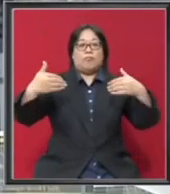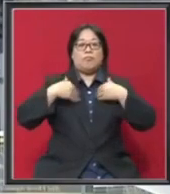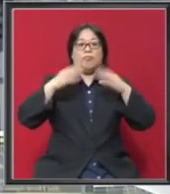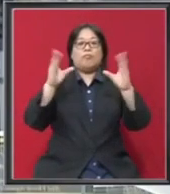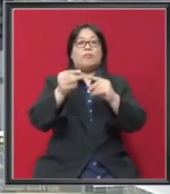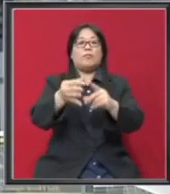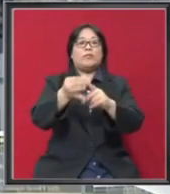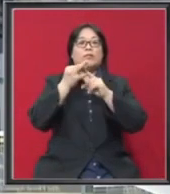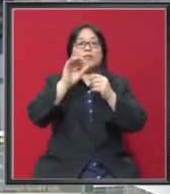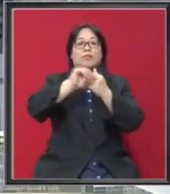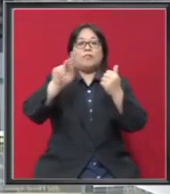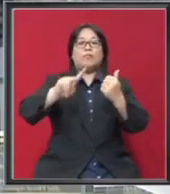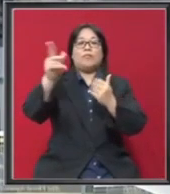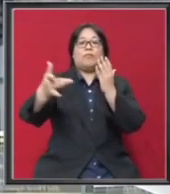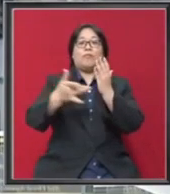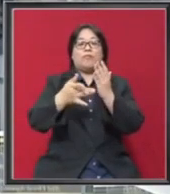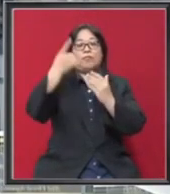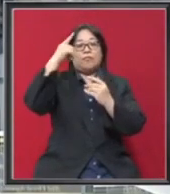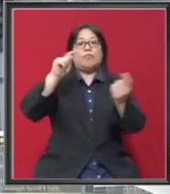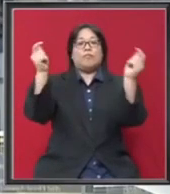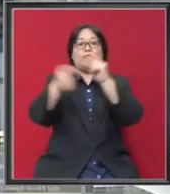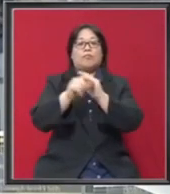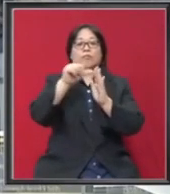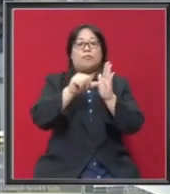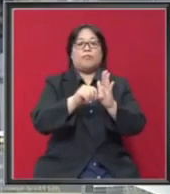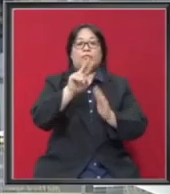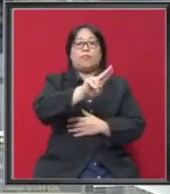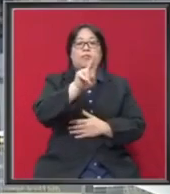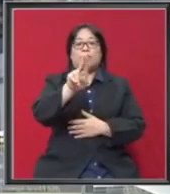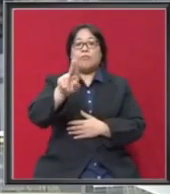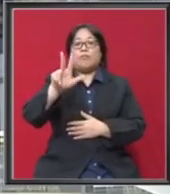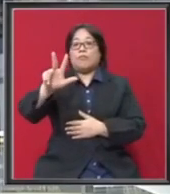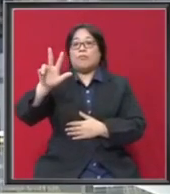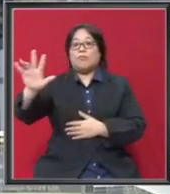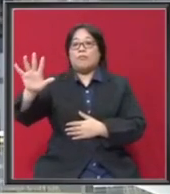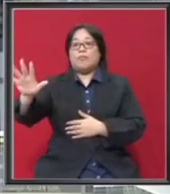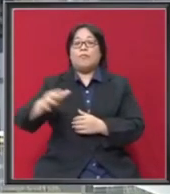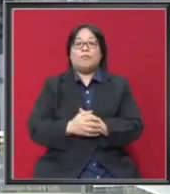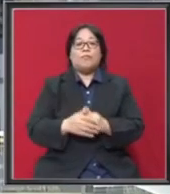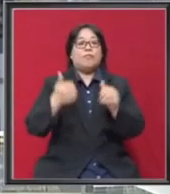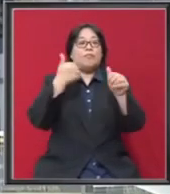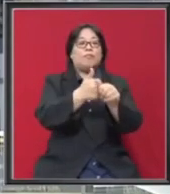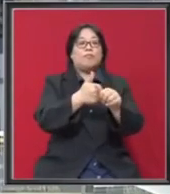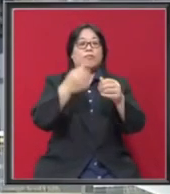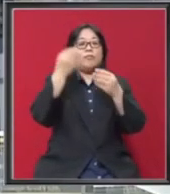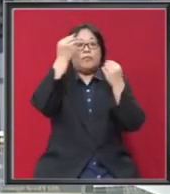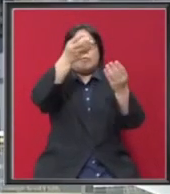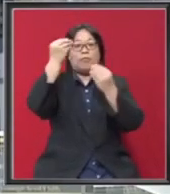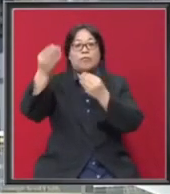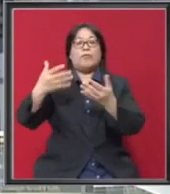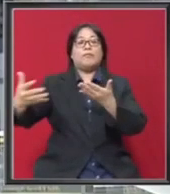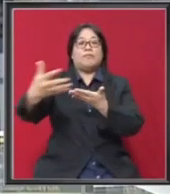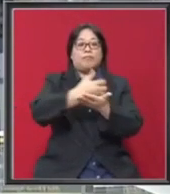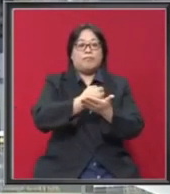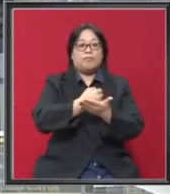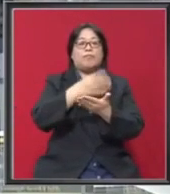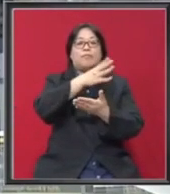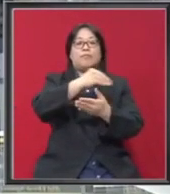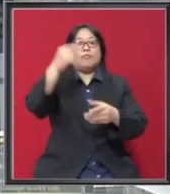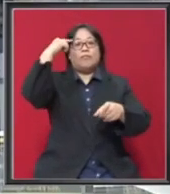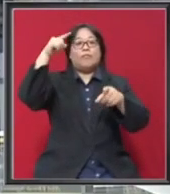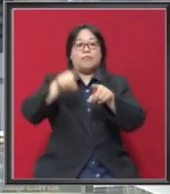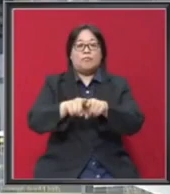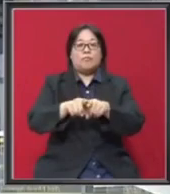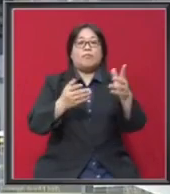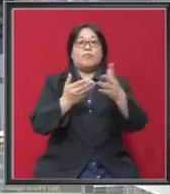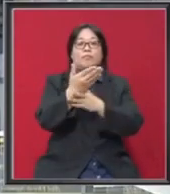mengadakan secara khas Jateng kuasai teknikal untuk menggumpal radio 355 berdasarkan kepada input-input yang telah dihasilkan dan di pos